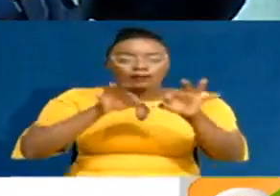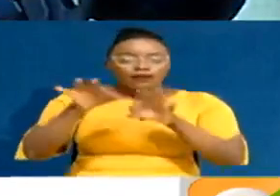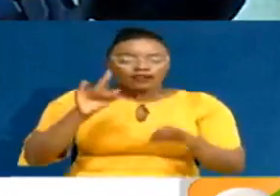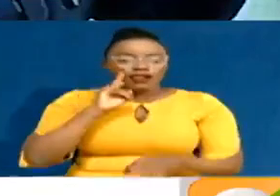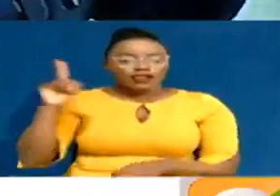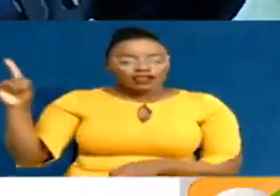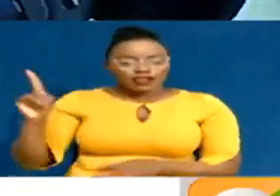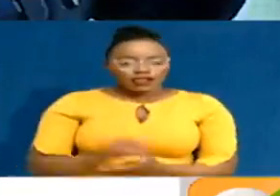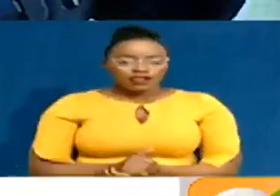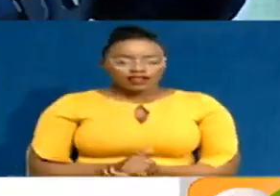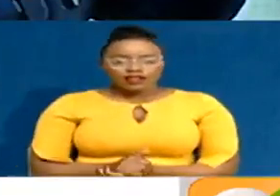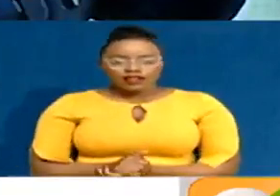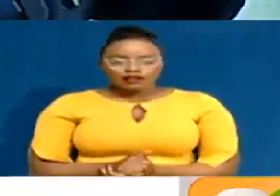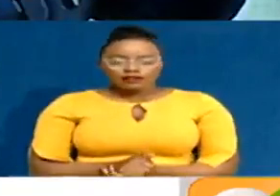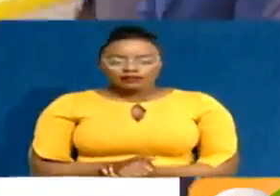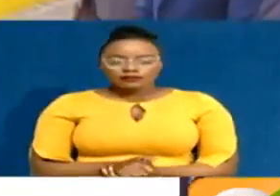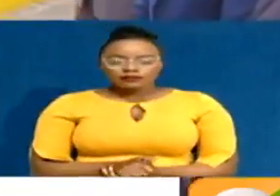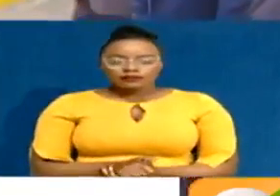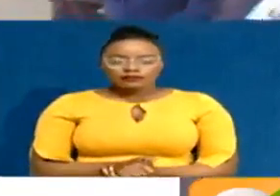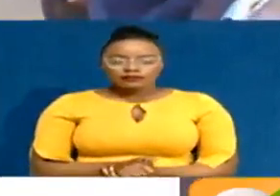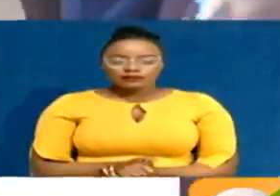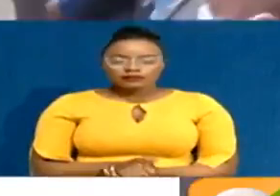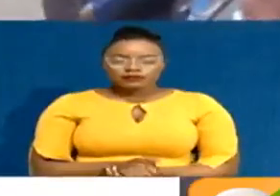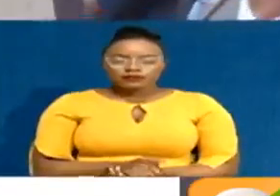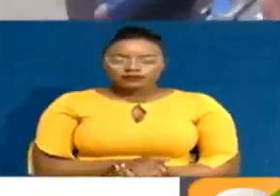Gashuri anatupasha mengi.